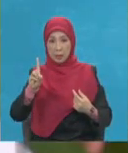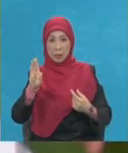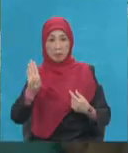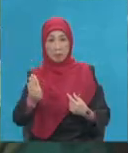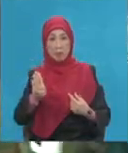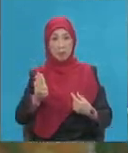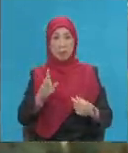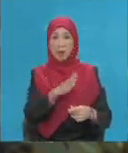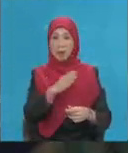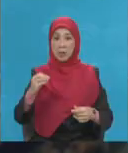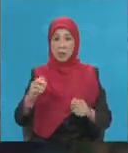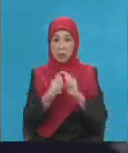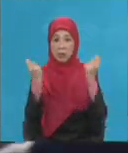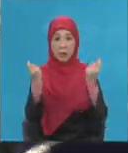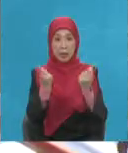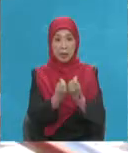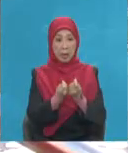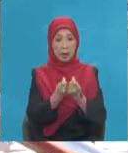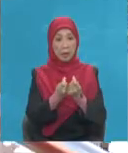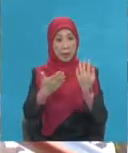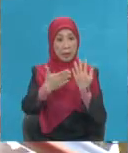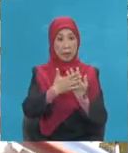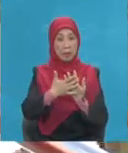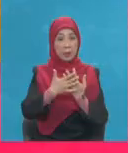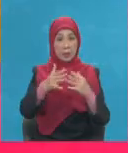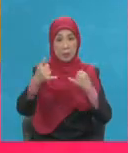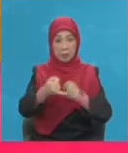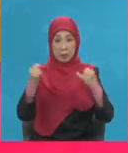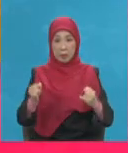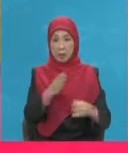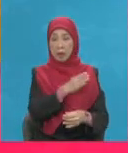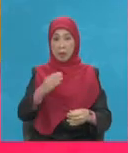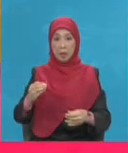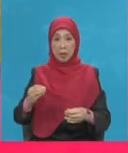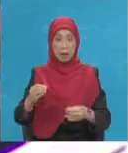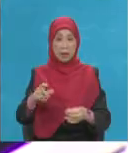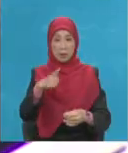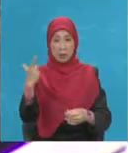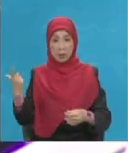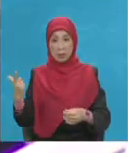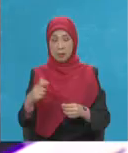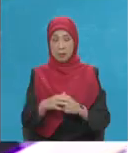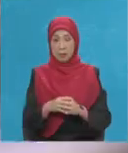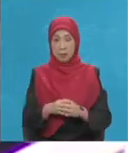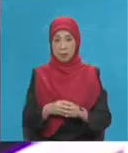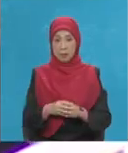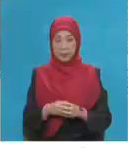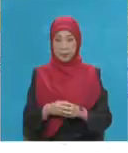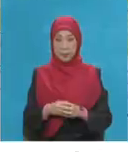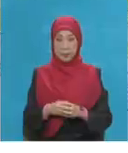beruniform kerajaan, pasukan seruna dan tambur jabatan penjara dan pasukan beruniform lain.